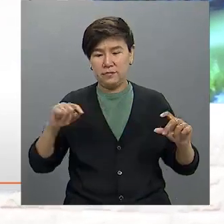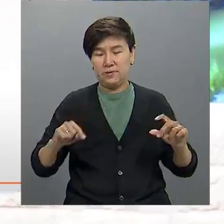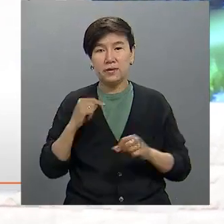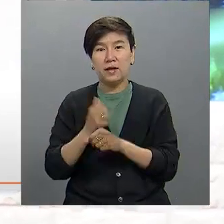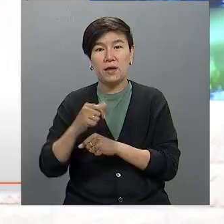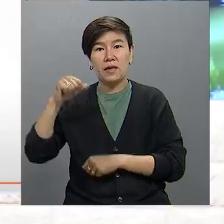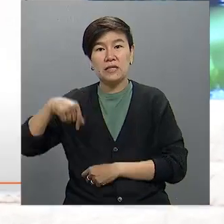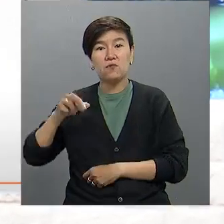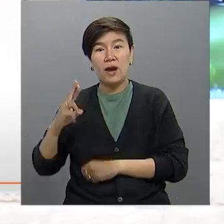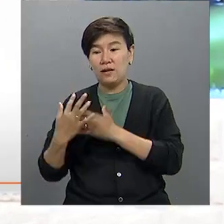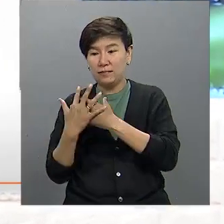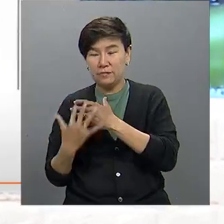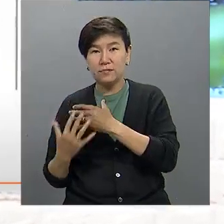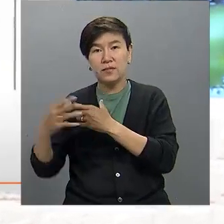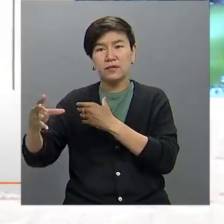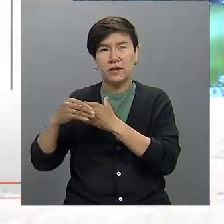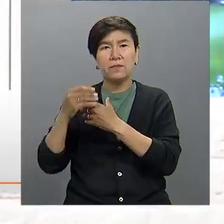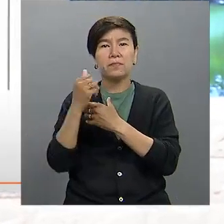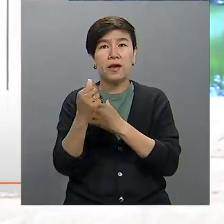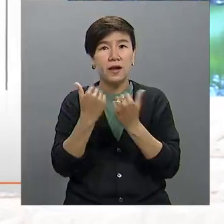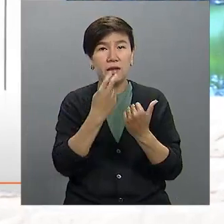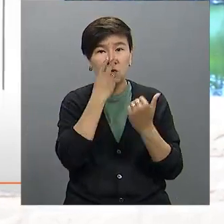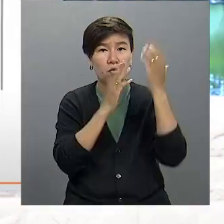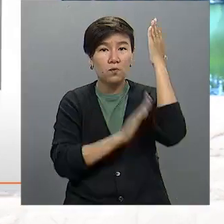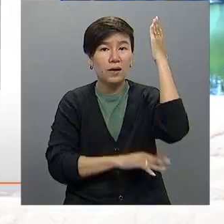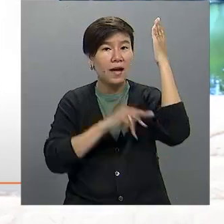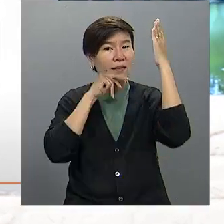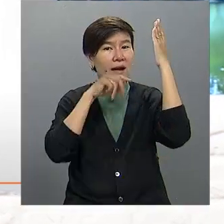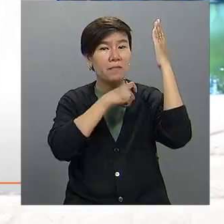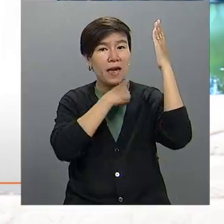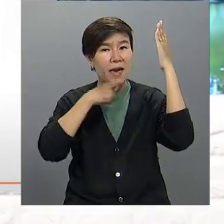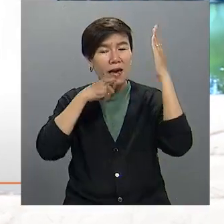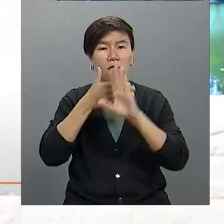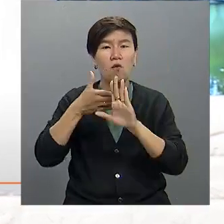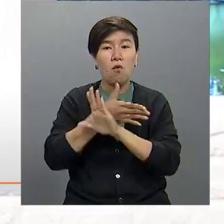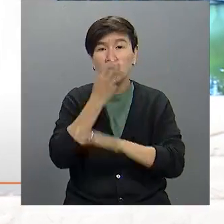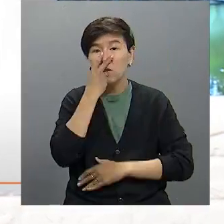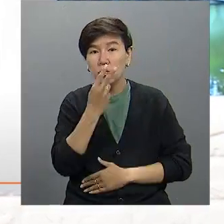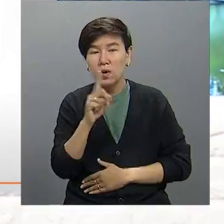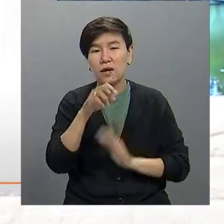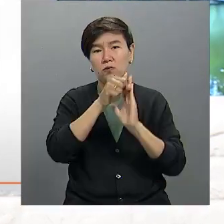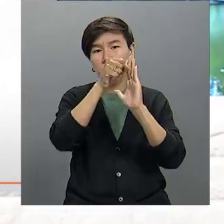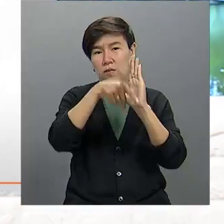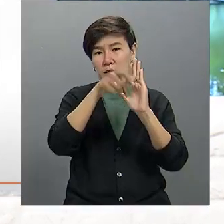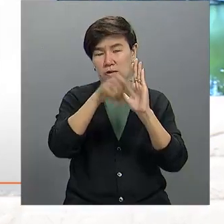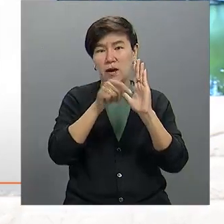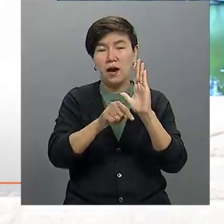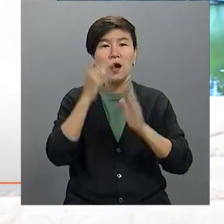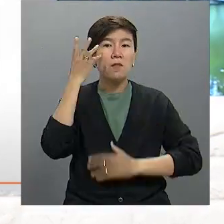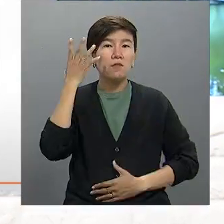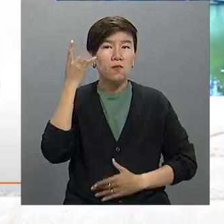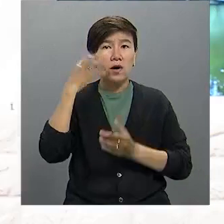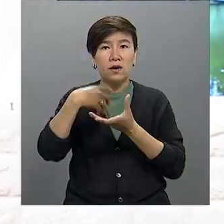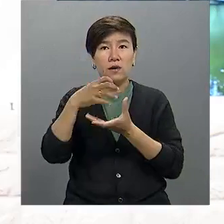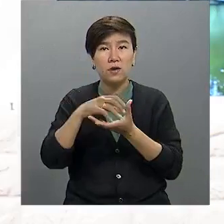ของการขาดแคลนน้ำที่ภาคใต้นะคะมาดูที่สุพรรณบุรีเป็นความคืบหน้าจากเมื่อวานนี้ที่เรานำเสนอชาวบ้านที่อำเ